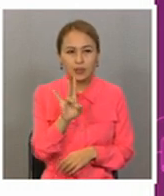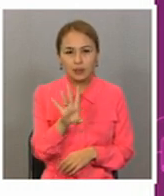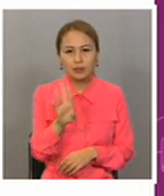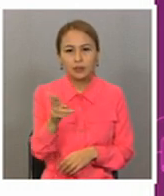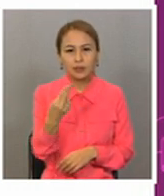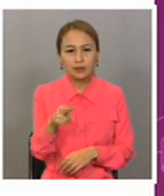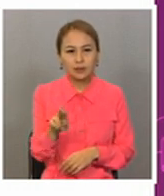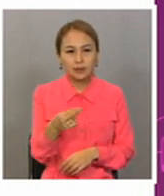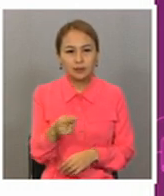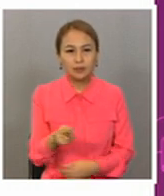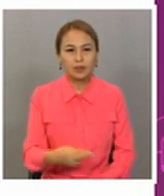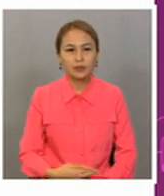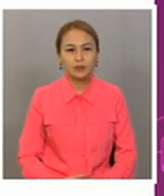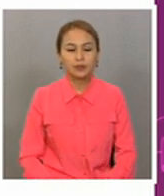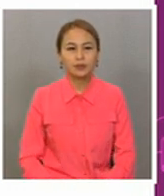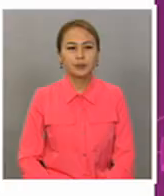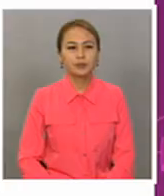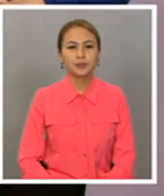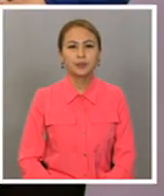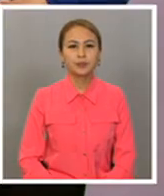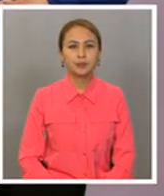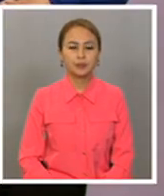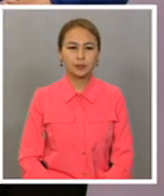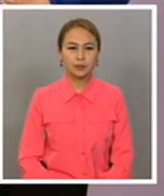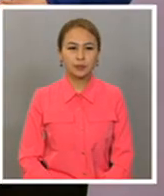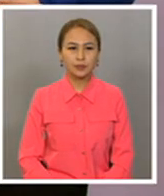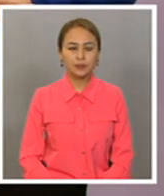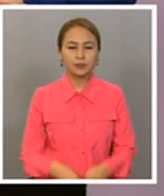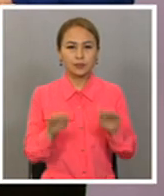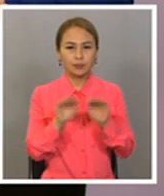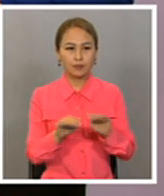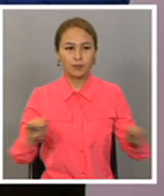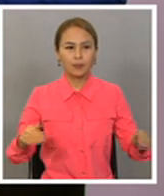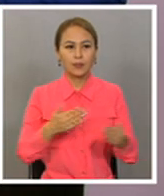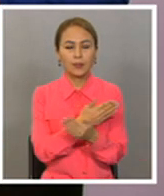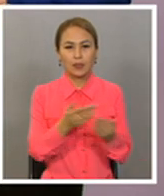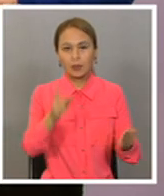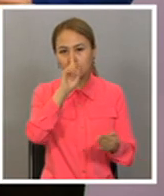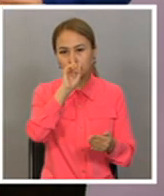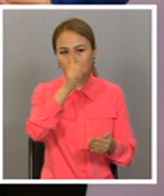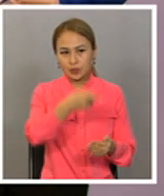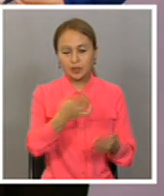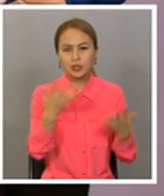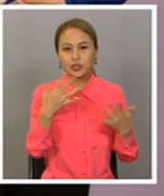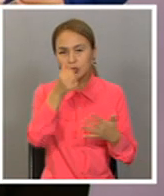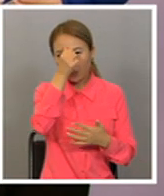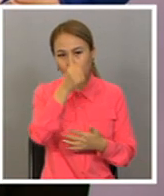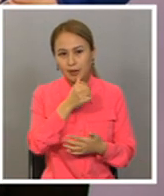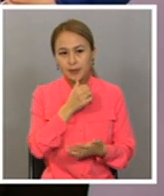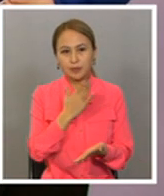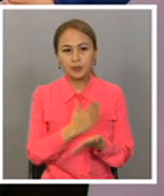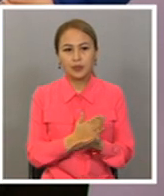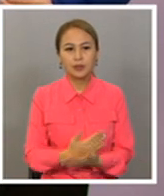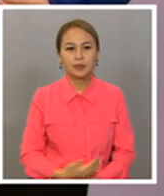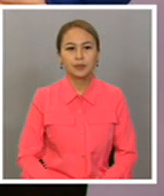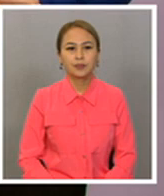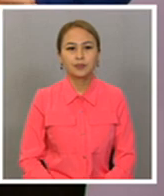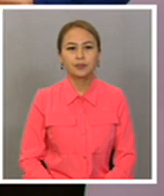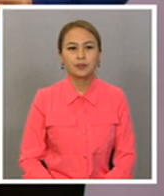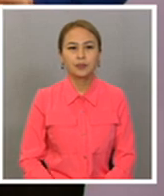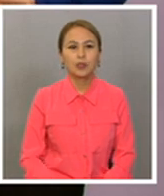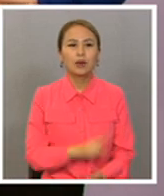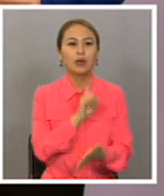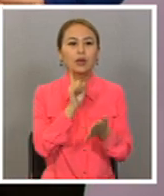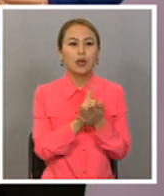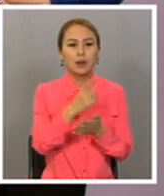қазан, қараша, желтоқсан. Балалар, бір жылда неше ай бар екен? Әрине,